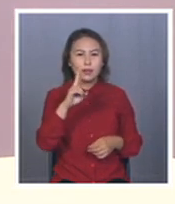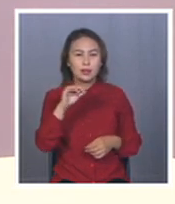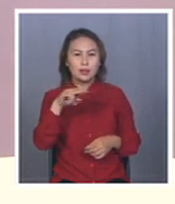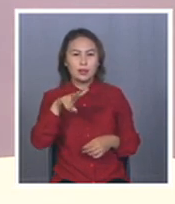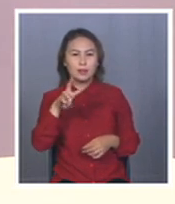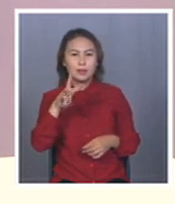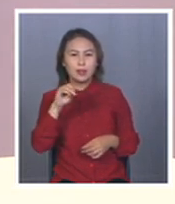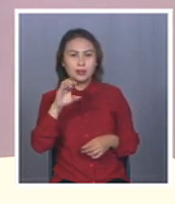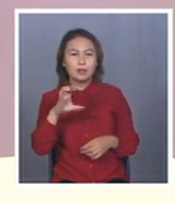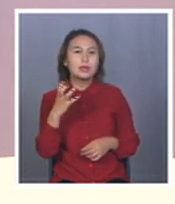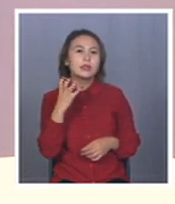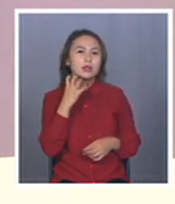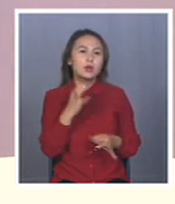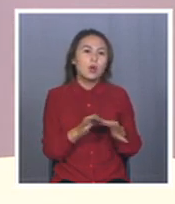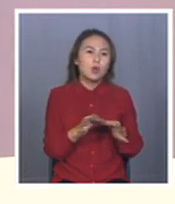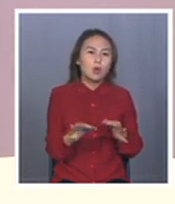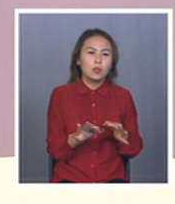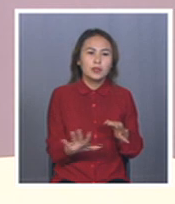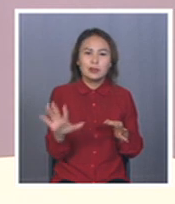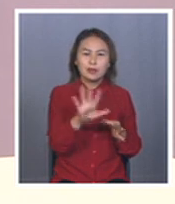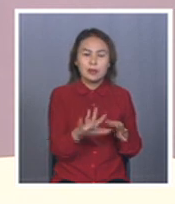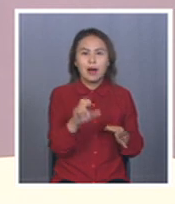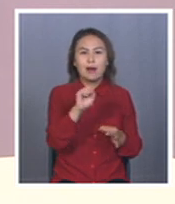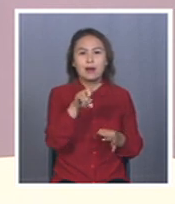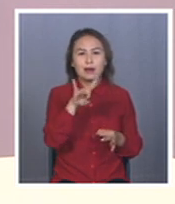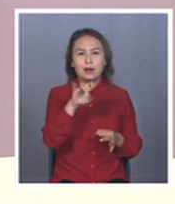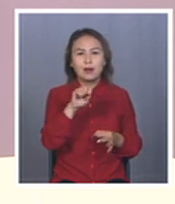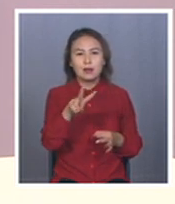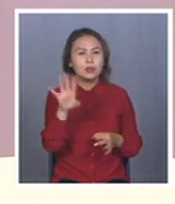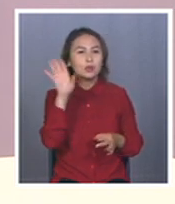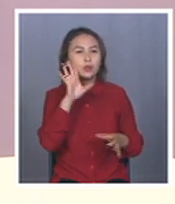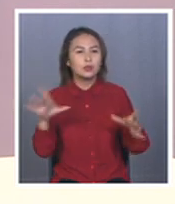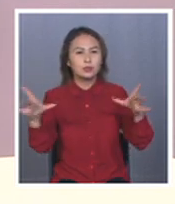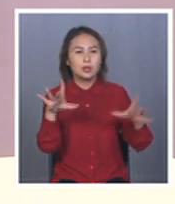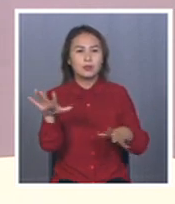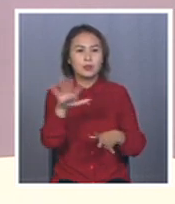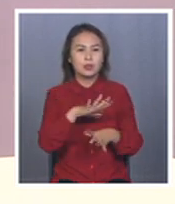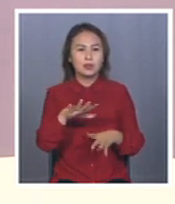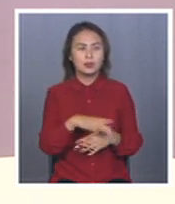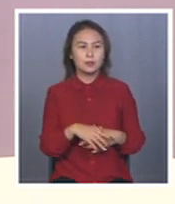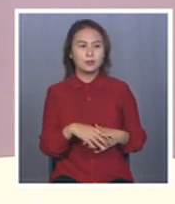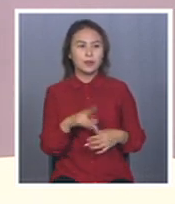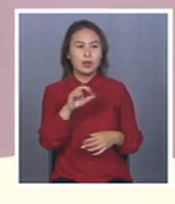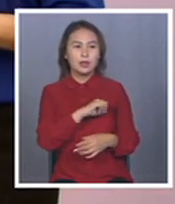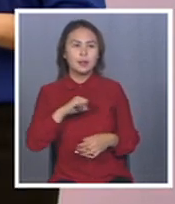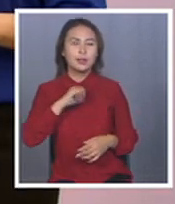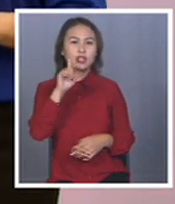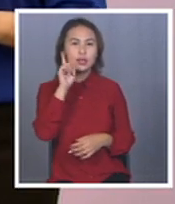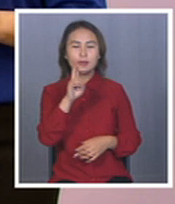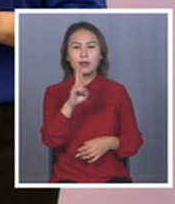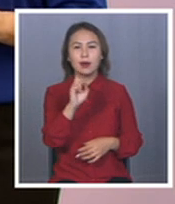Қызылорда облысы Арал теңізінде орналасқан. Ал енді ең жасы Қаратау қорық екен.